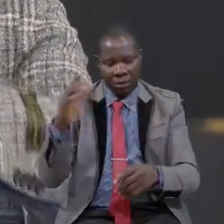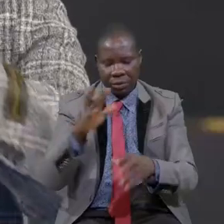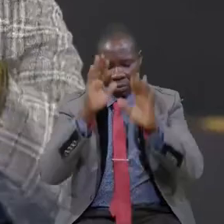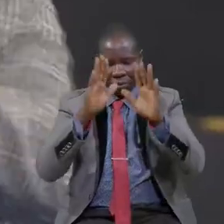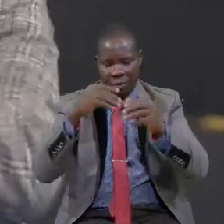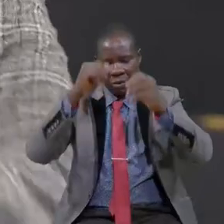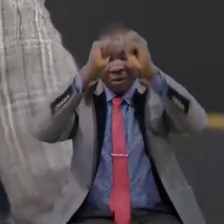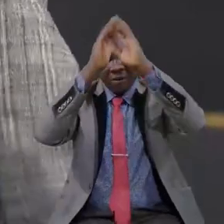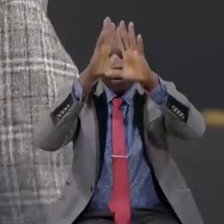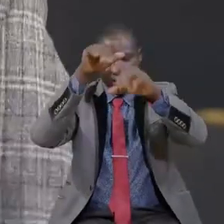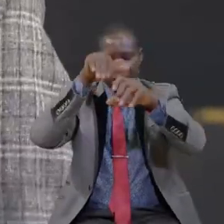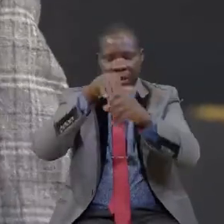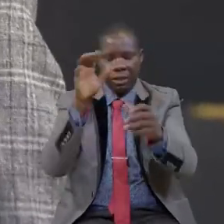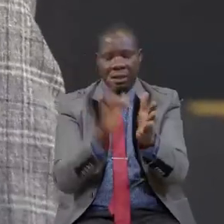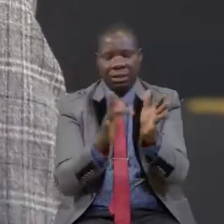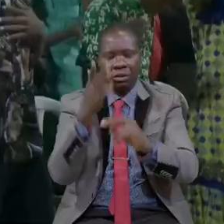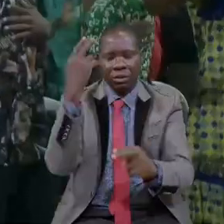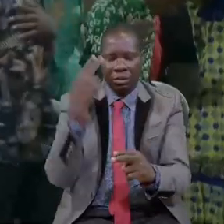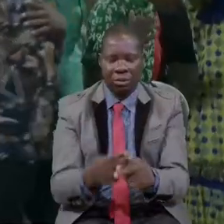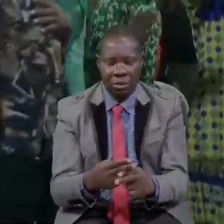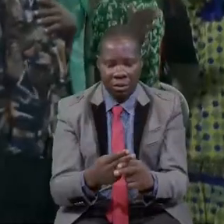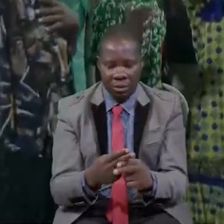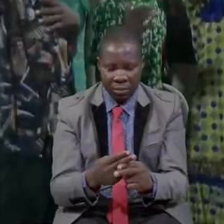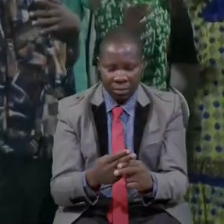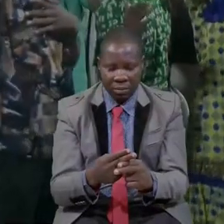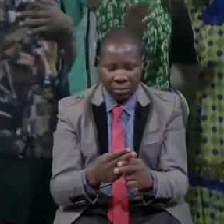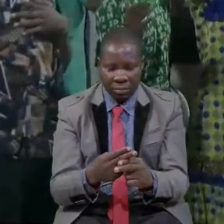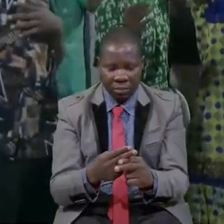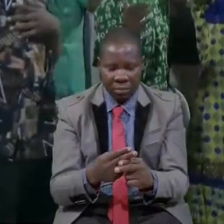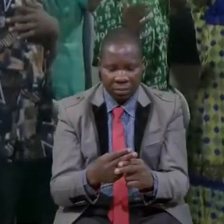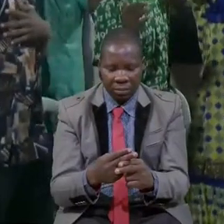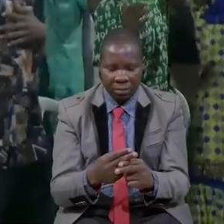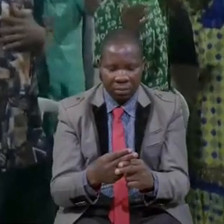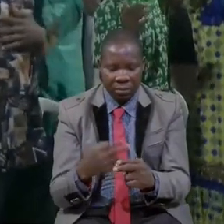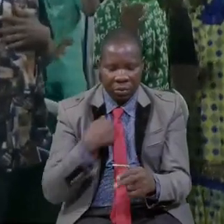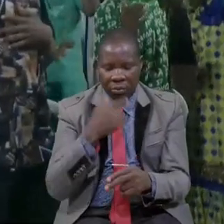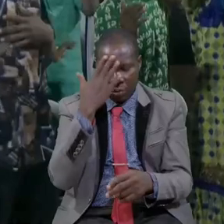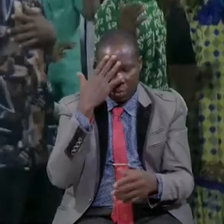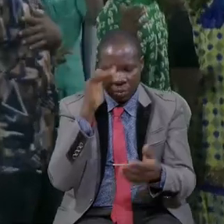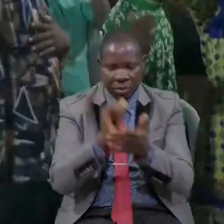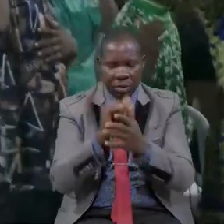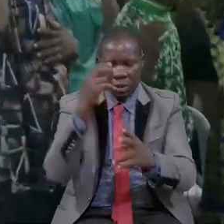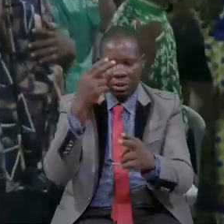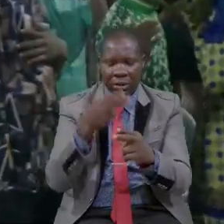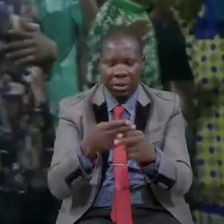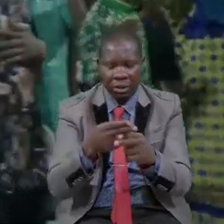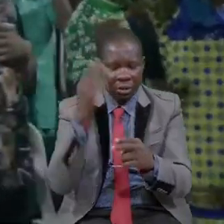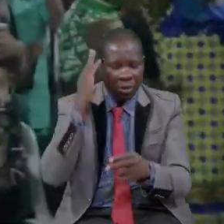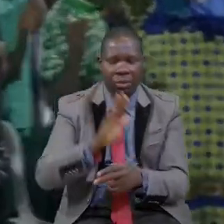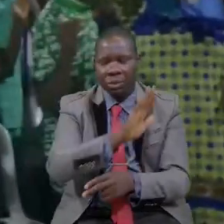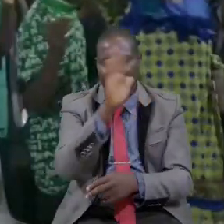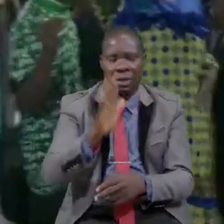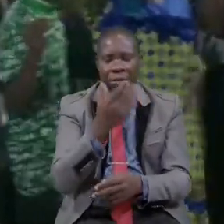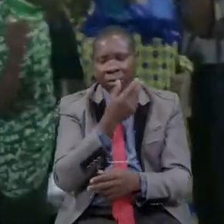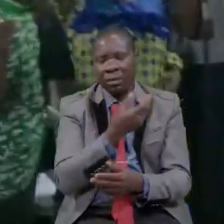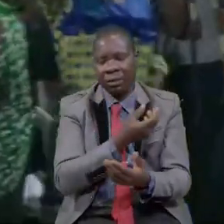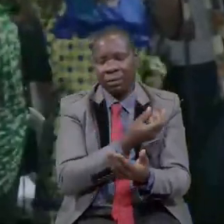Père, au nom de Jésus, nous savons que ce nom n'échoue